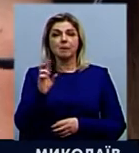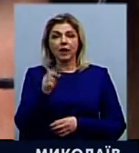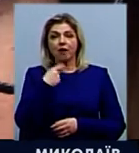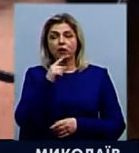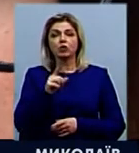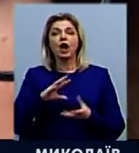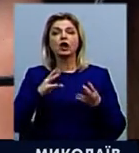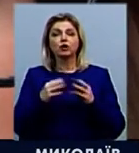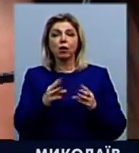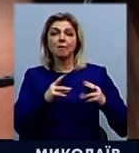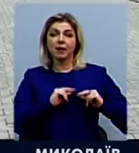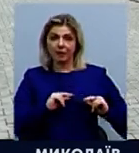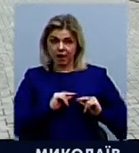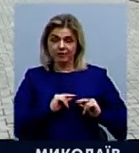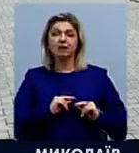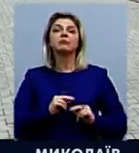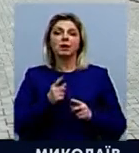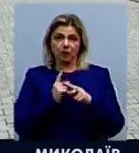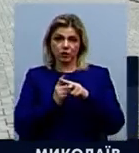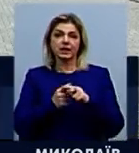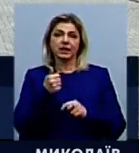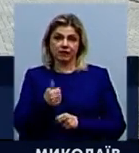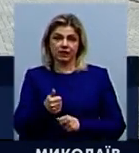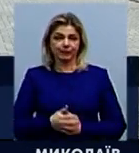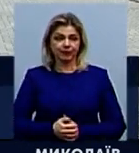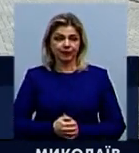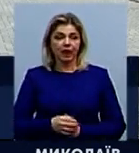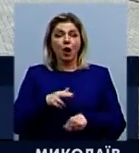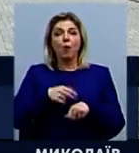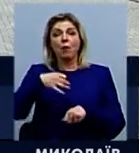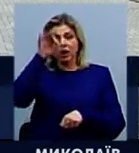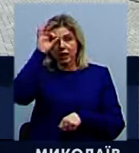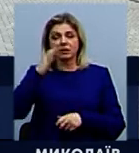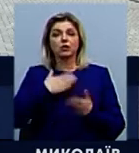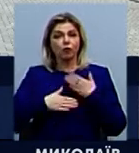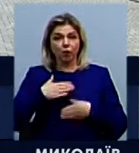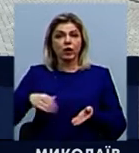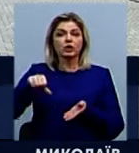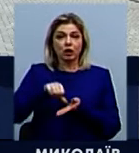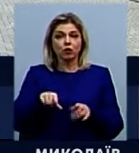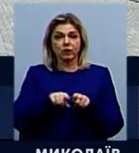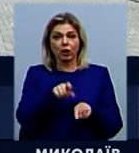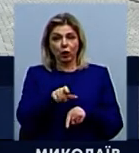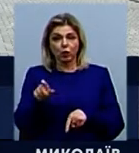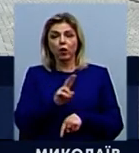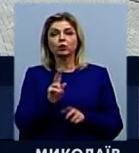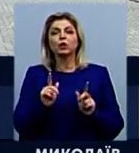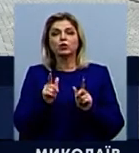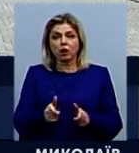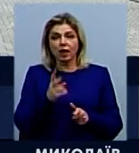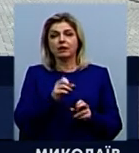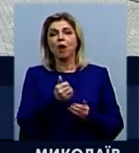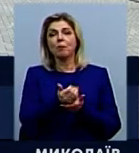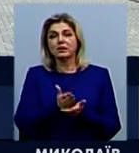результат співпраці позитивний. Поліція з задоволенням залучає таких людей, які погоджуються на охорону публічної безпеки, особливо